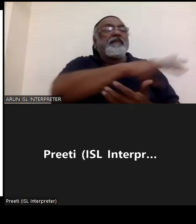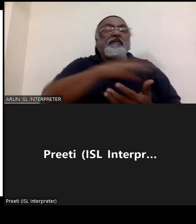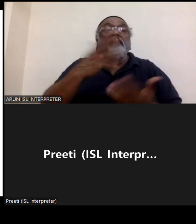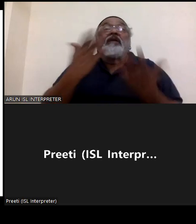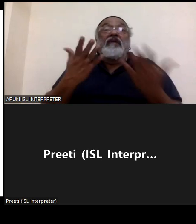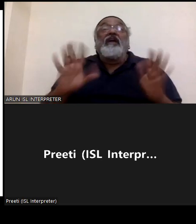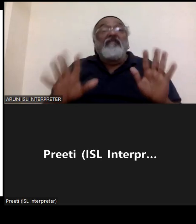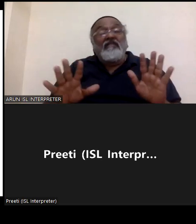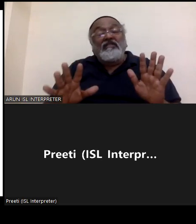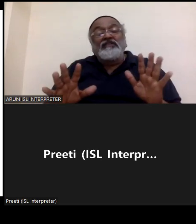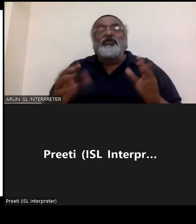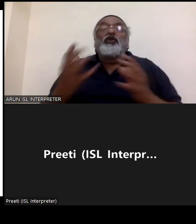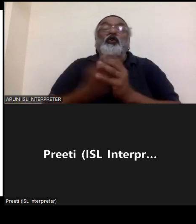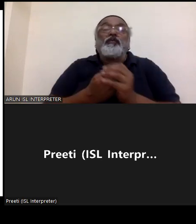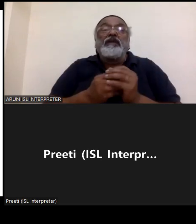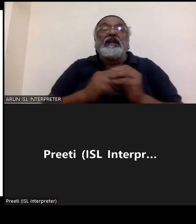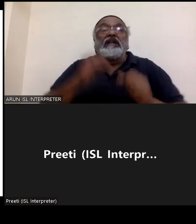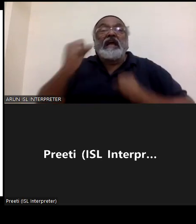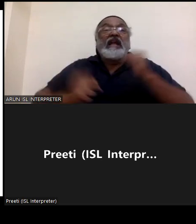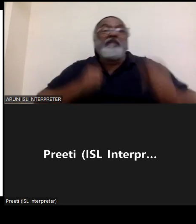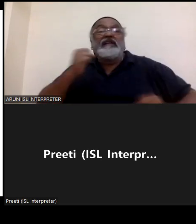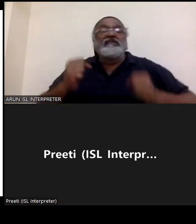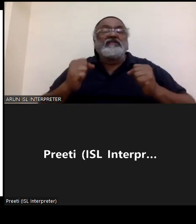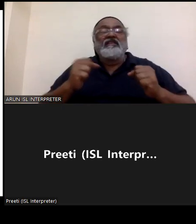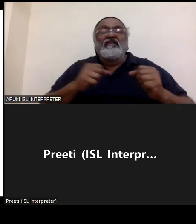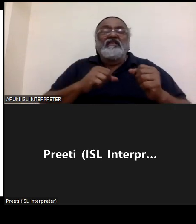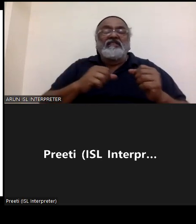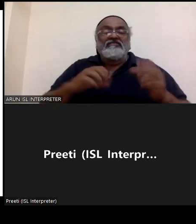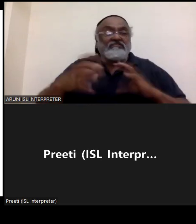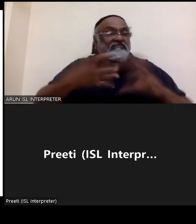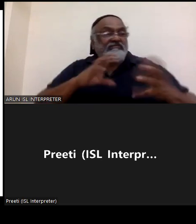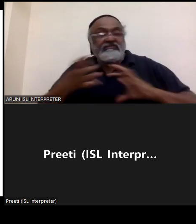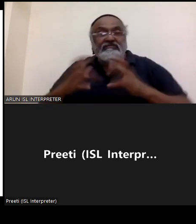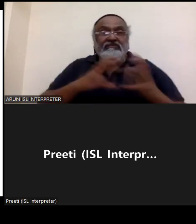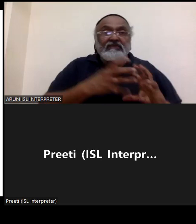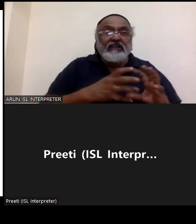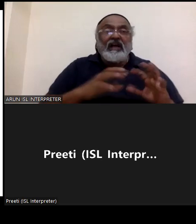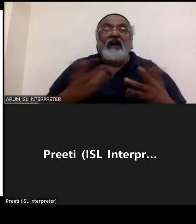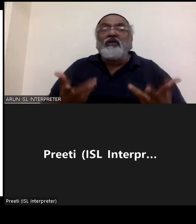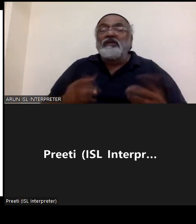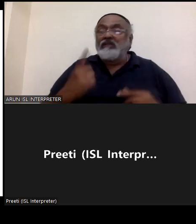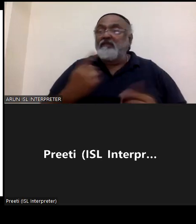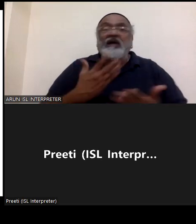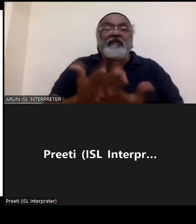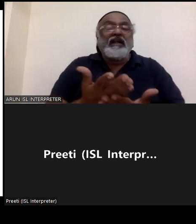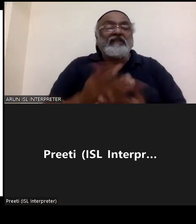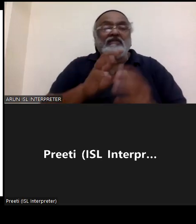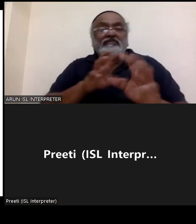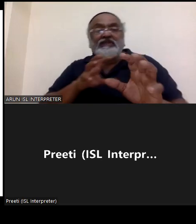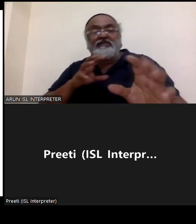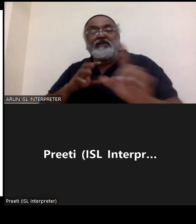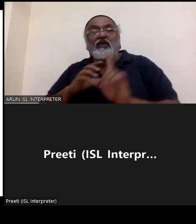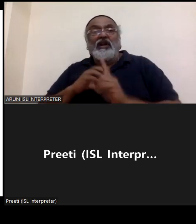की जो बात है कि एक ने कदम आगे बढ़ाया, बाकी पीछे पीछे आ गए. ऐसे स्थिति में कई एक बार